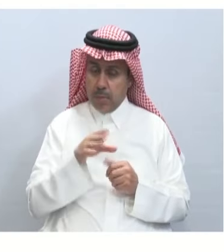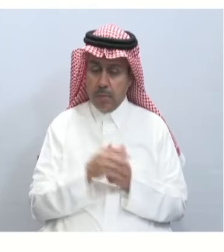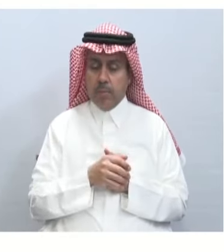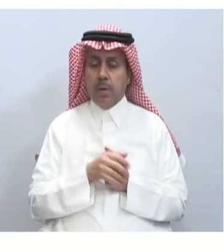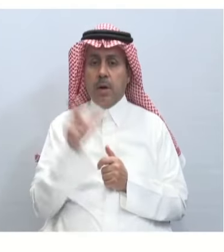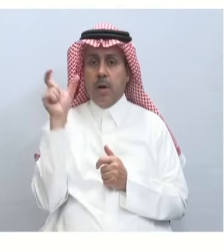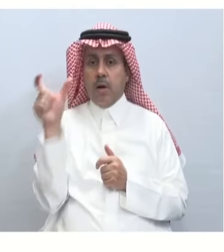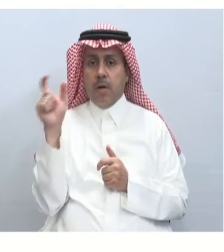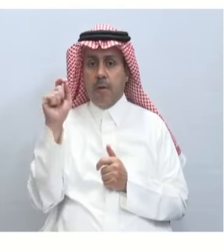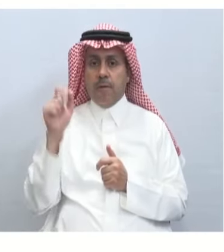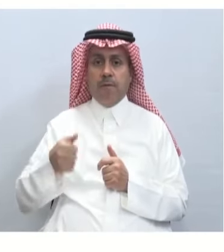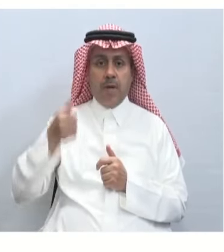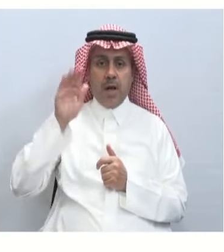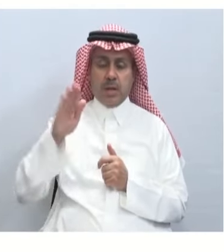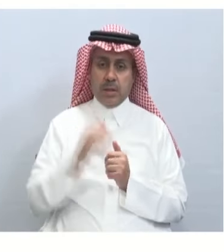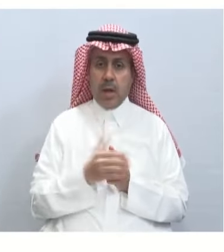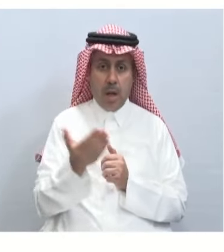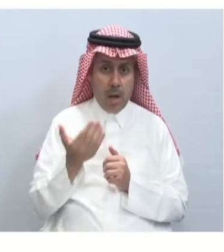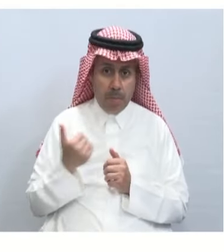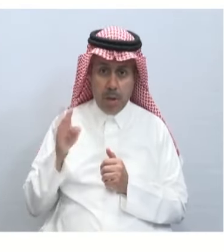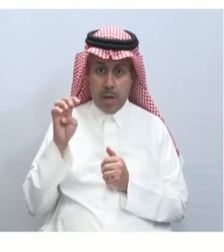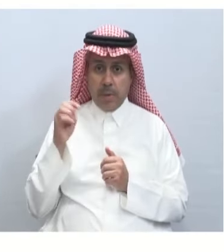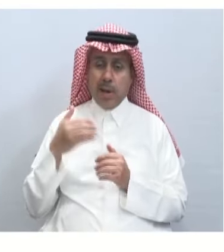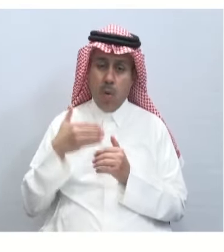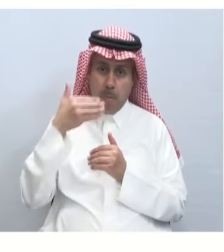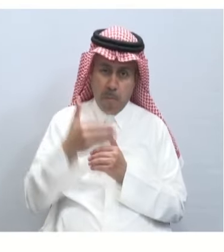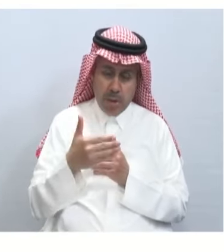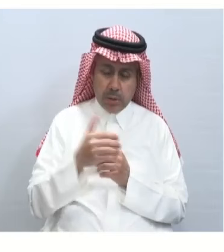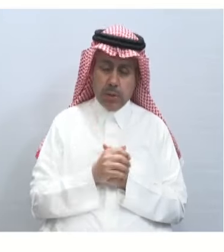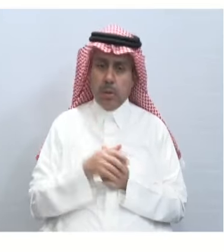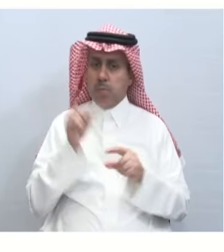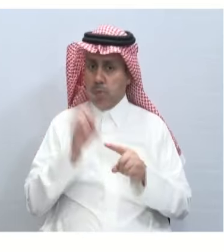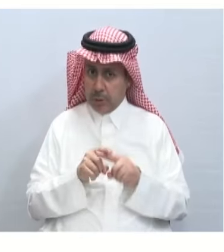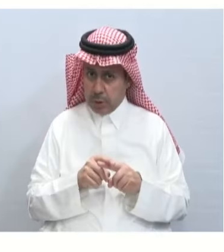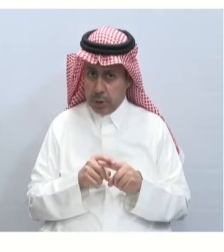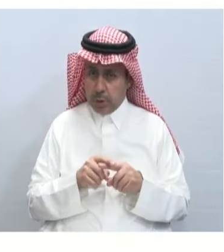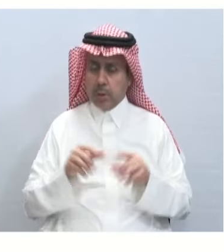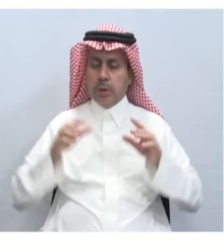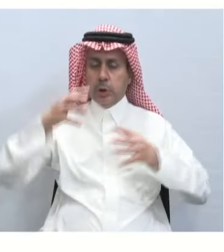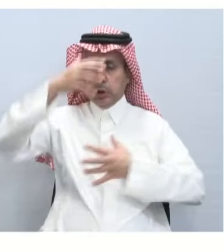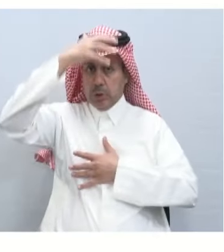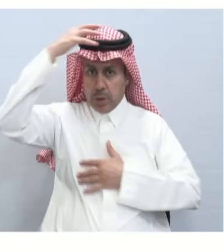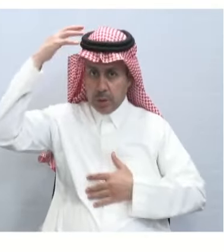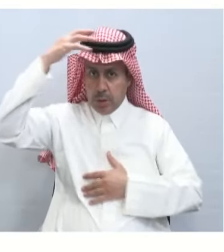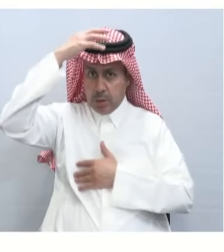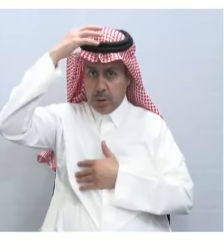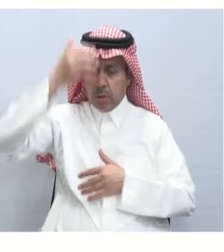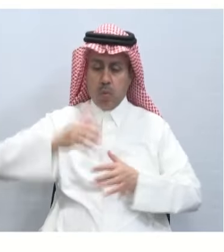قبل الاربعين او في الاربعين فيجب مباشره على المراه ان تغتسل